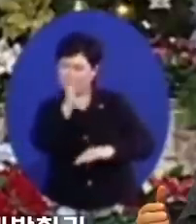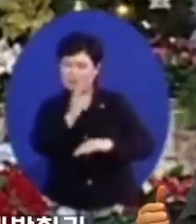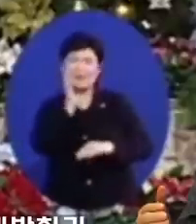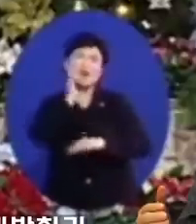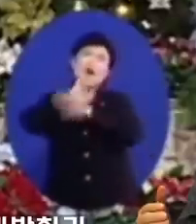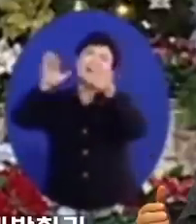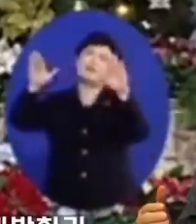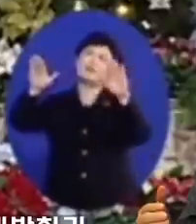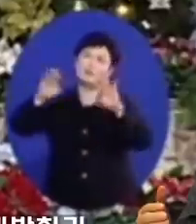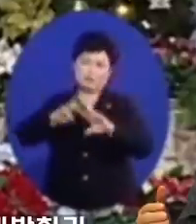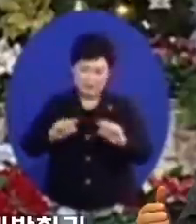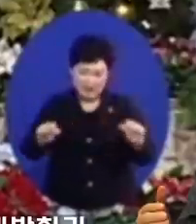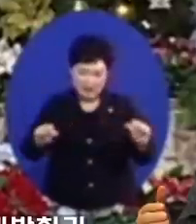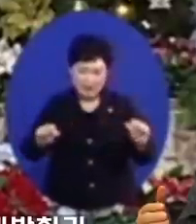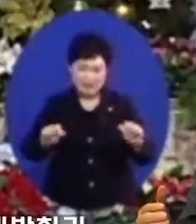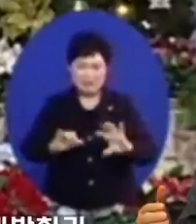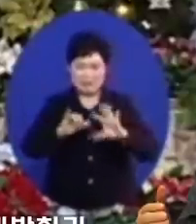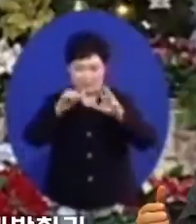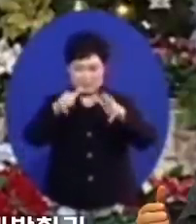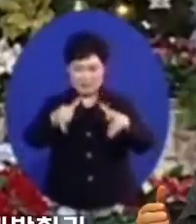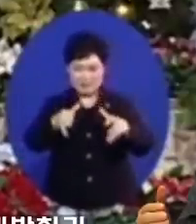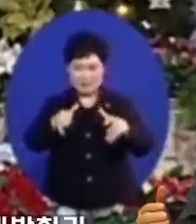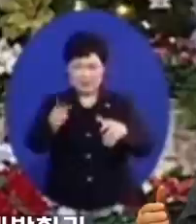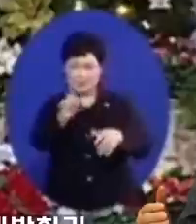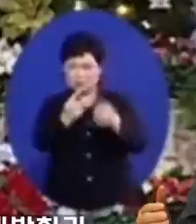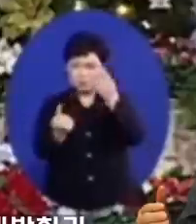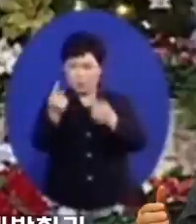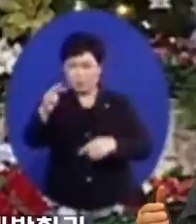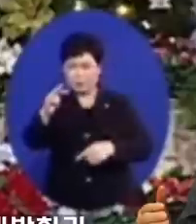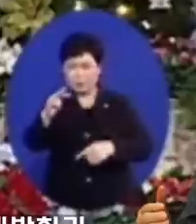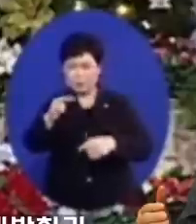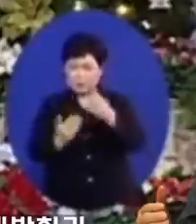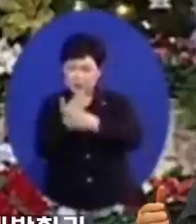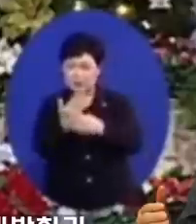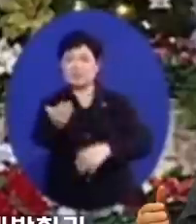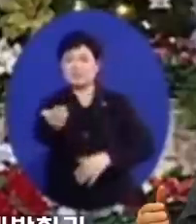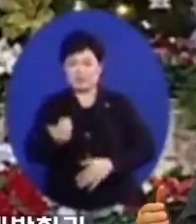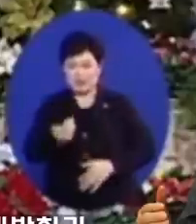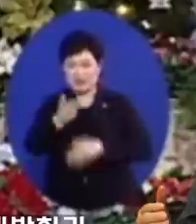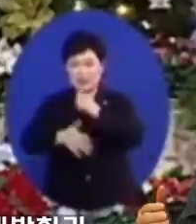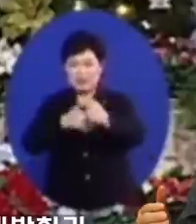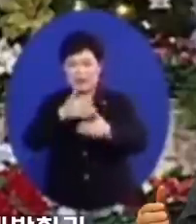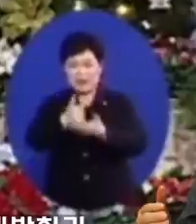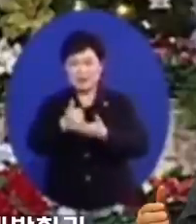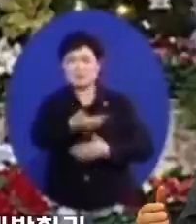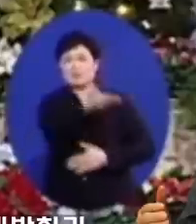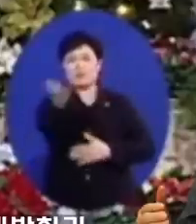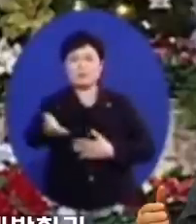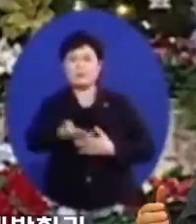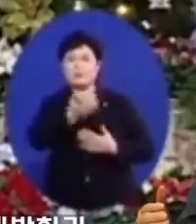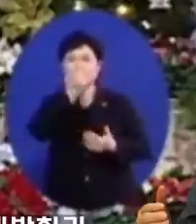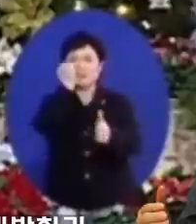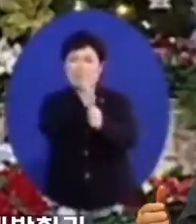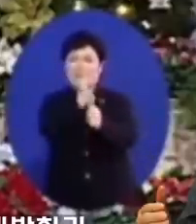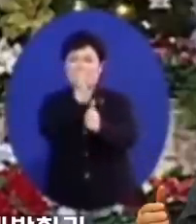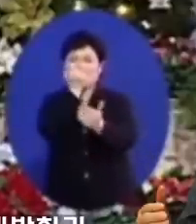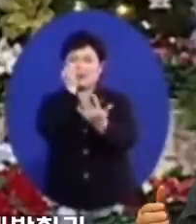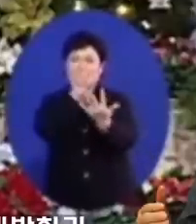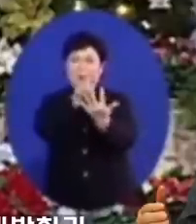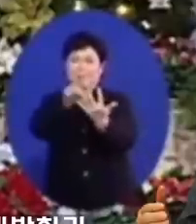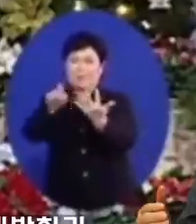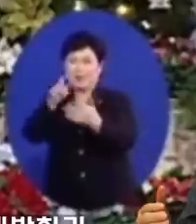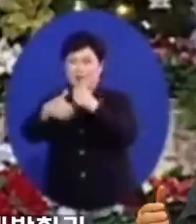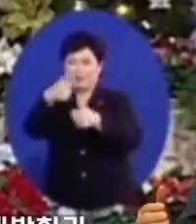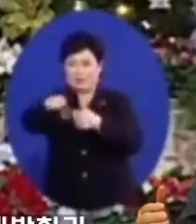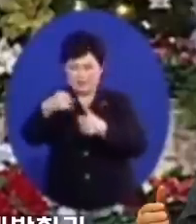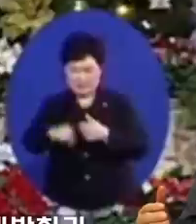하늘도 땅도 세계 그 무엇도 생기기 전에 이미 하나님은 여러분을 택했습니다. 하나님이 자녀가